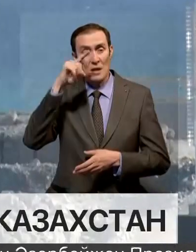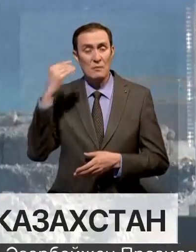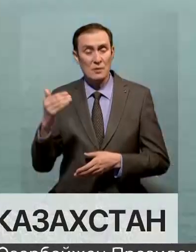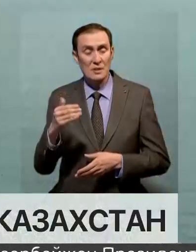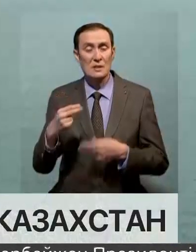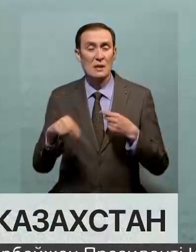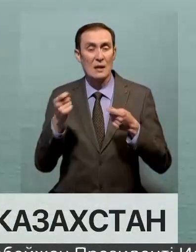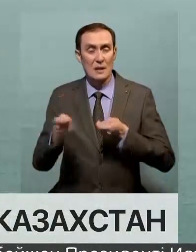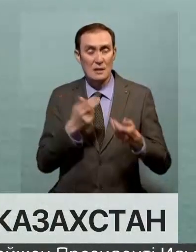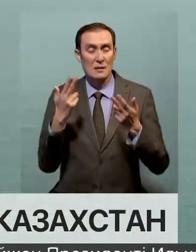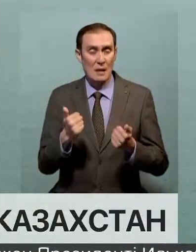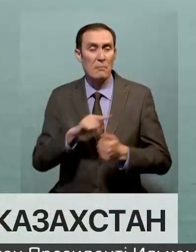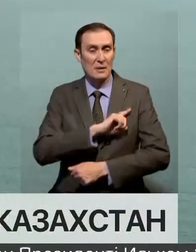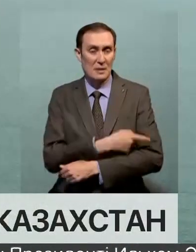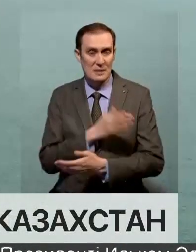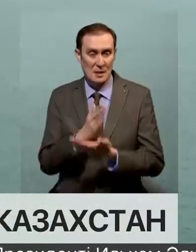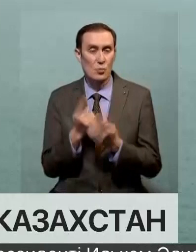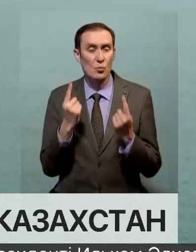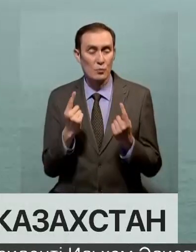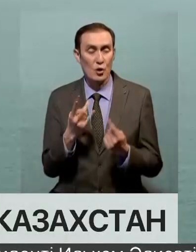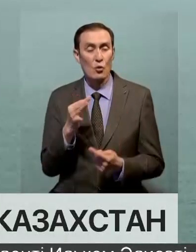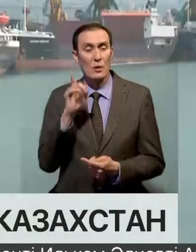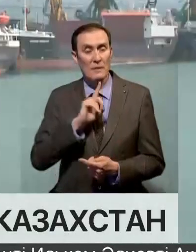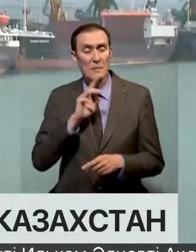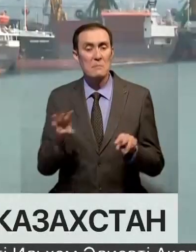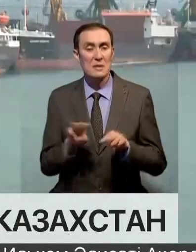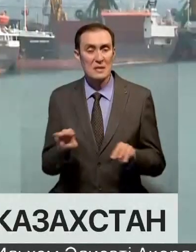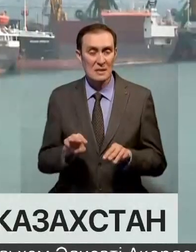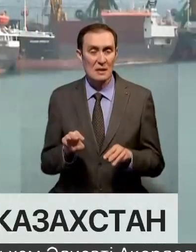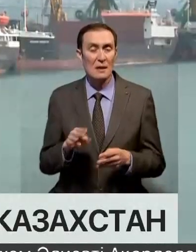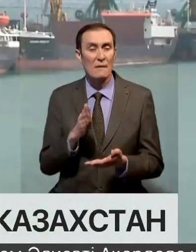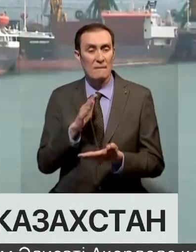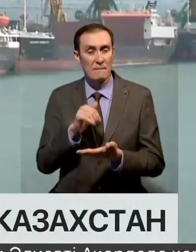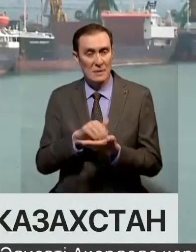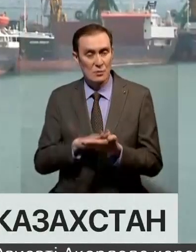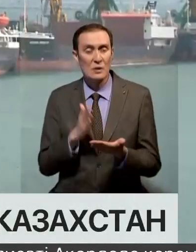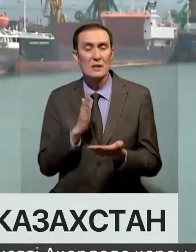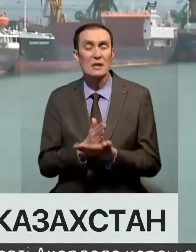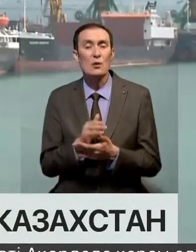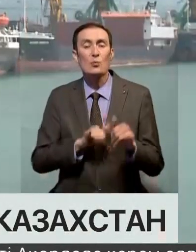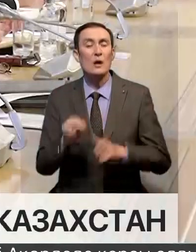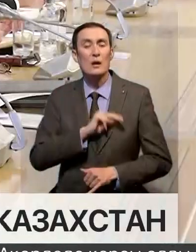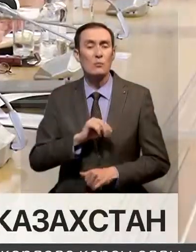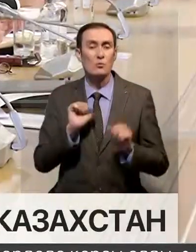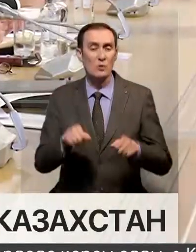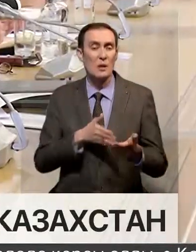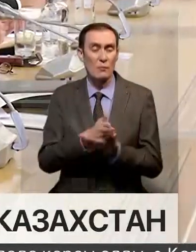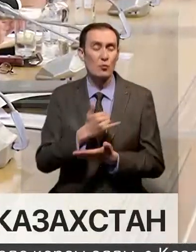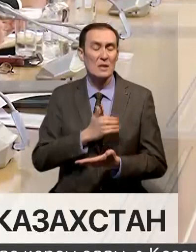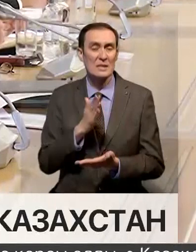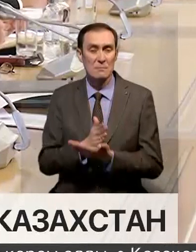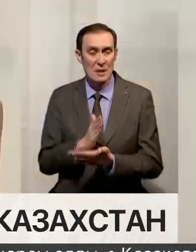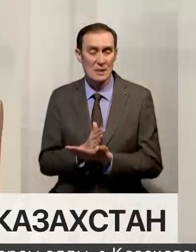лидер подтвердил, потенциал колоссальный. Тем временем министры уже фиксируют, где поле еще не пахано. Для этого у нас